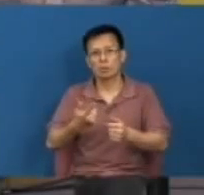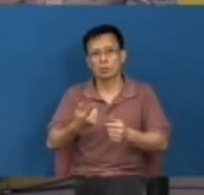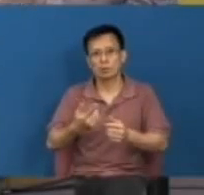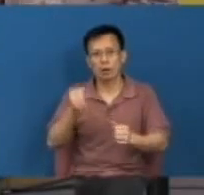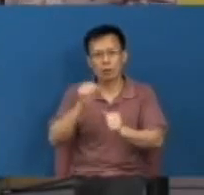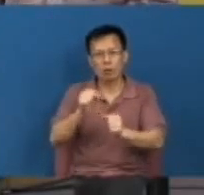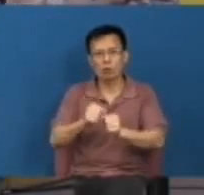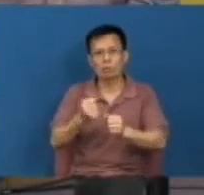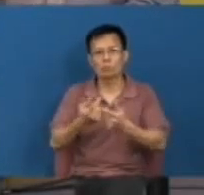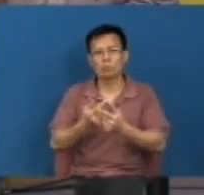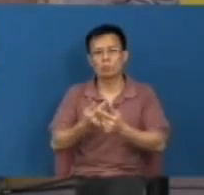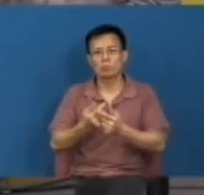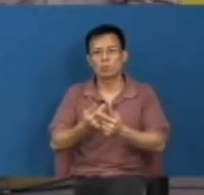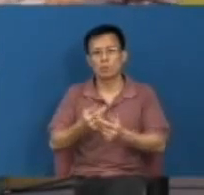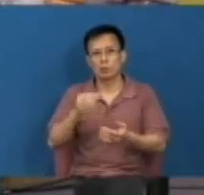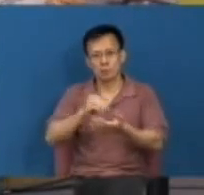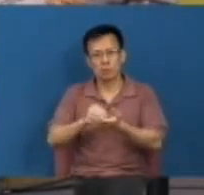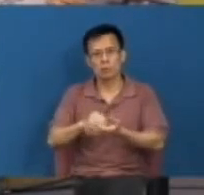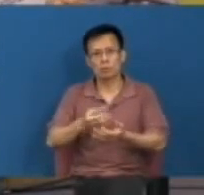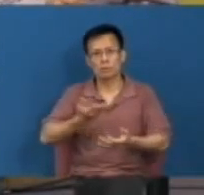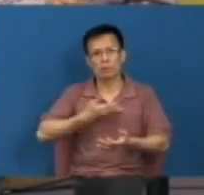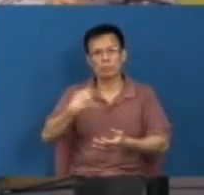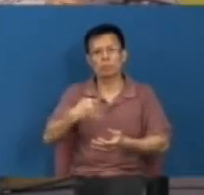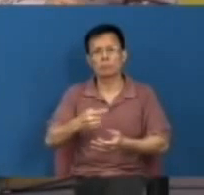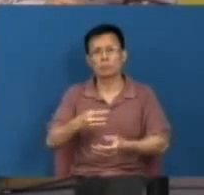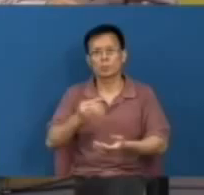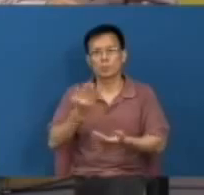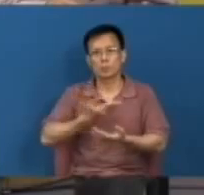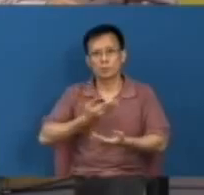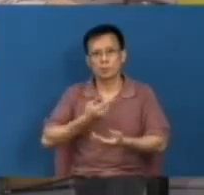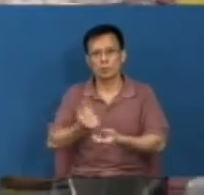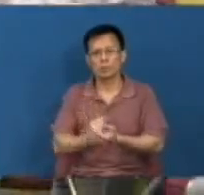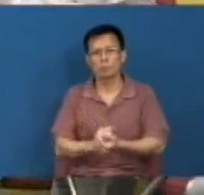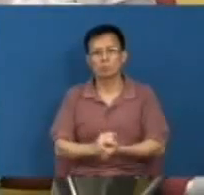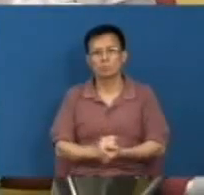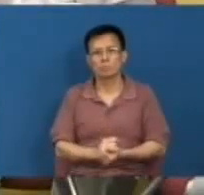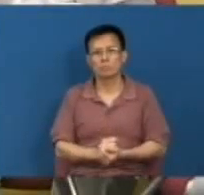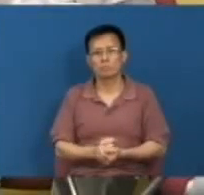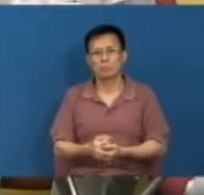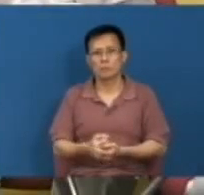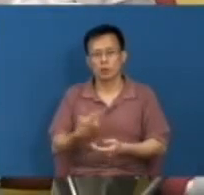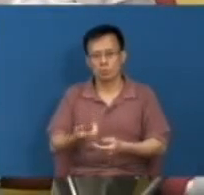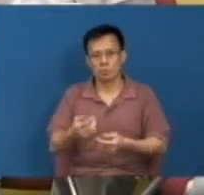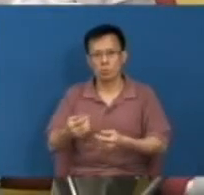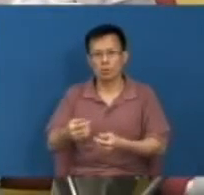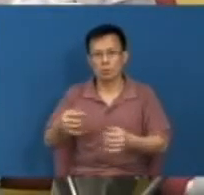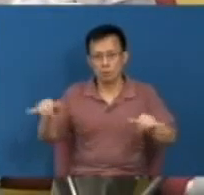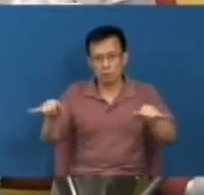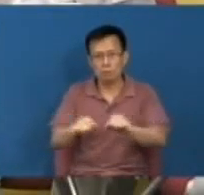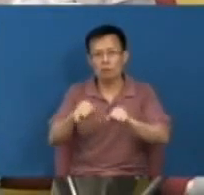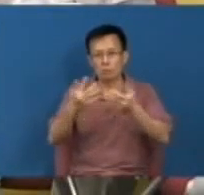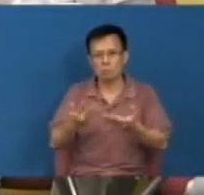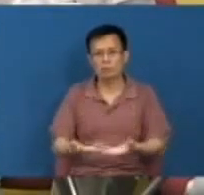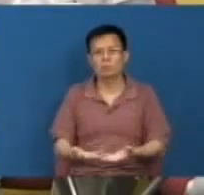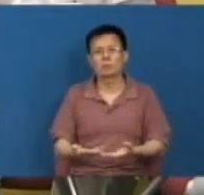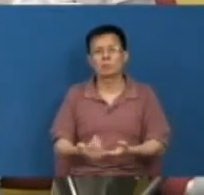咧，我覺得呢個係我哋一定唔可以容忍嘅啫，係一樣嘢。 即係咁樣講啦，我而家鬥爭到今時今日咧，佢